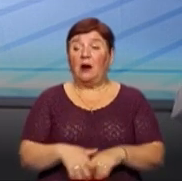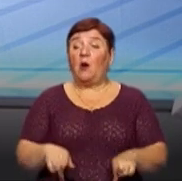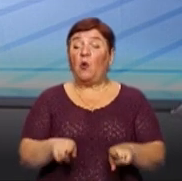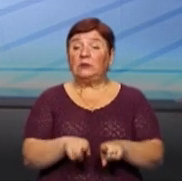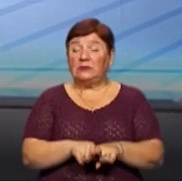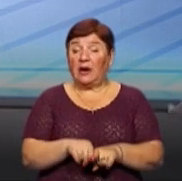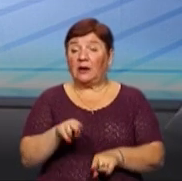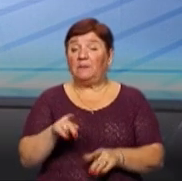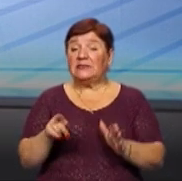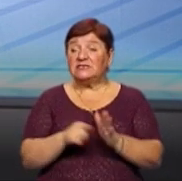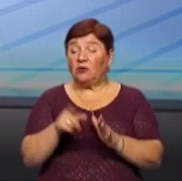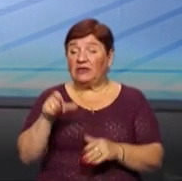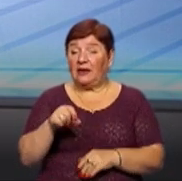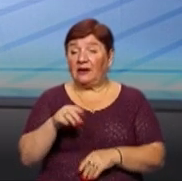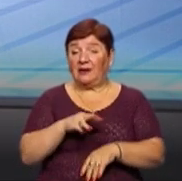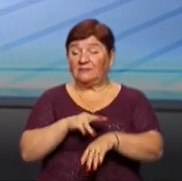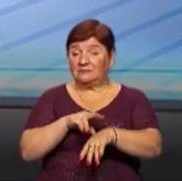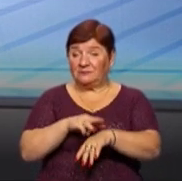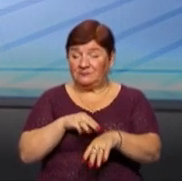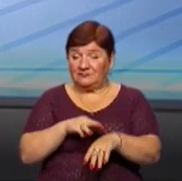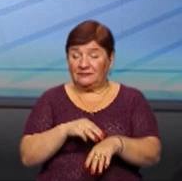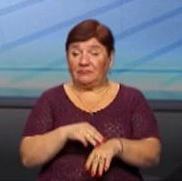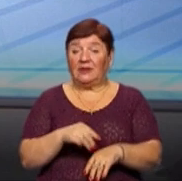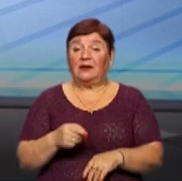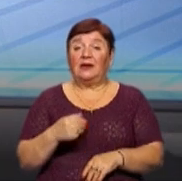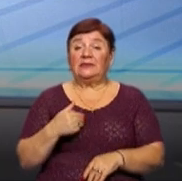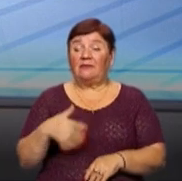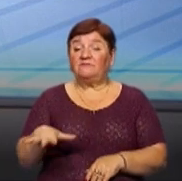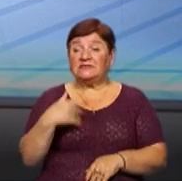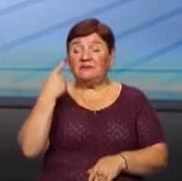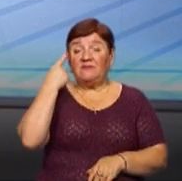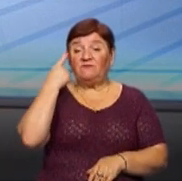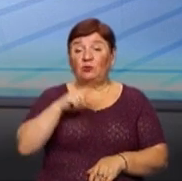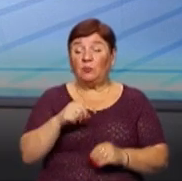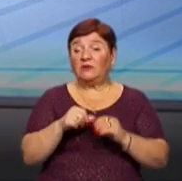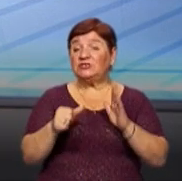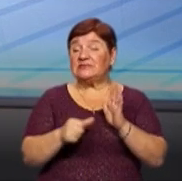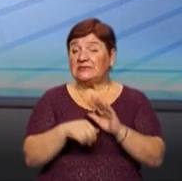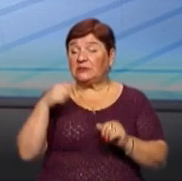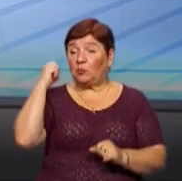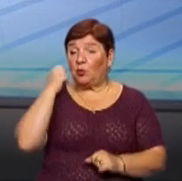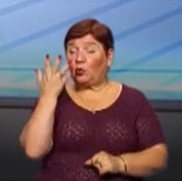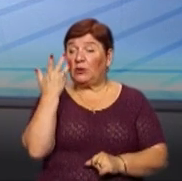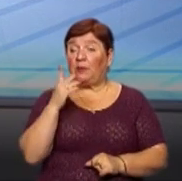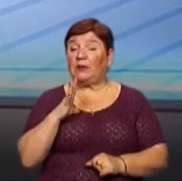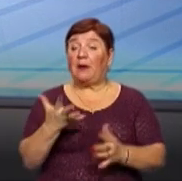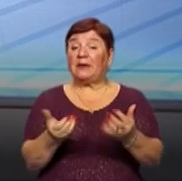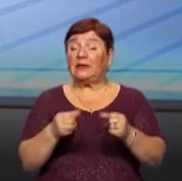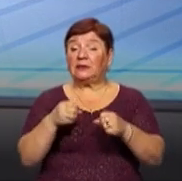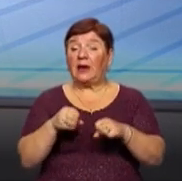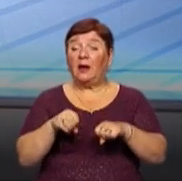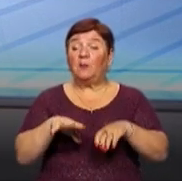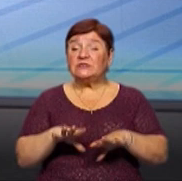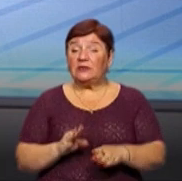по пенсіонери МВС, значить, нам всім відомо, що тоді в 2016 році, коли були прийняті постанови, так,